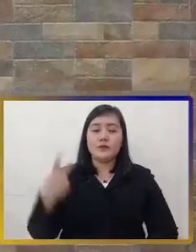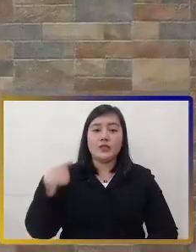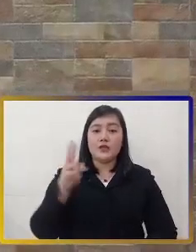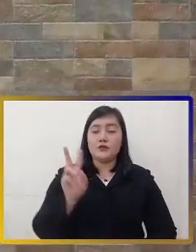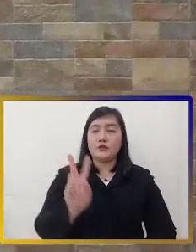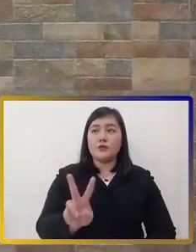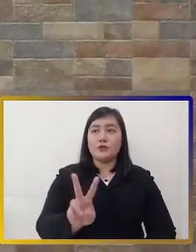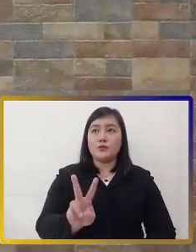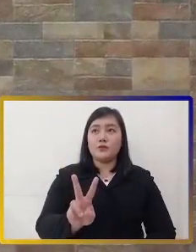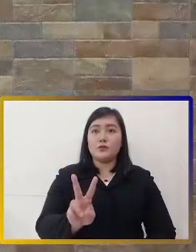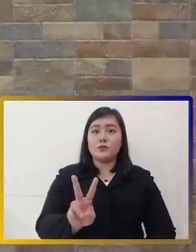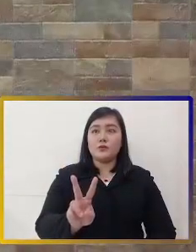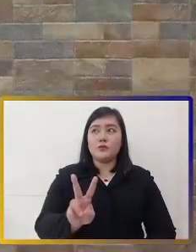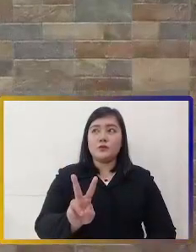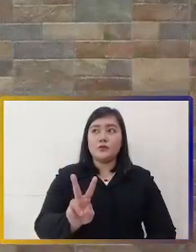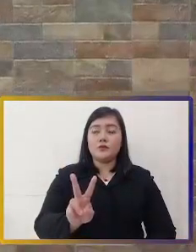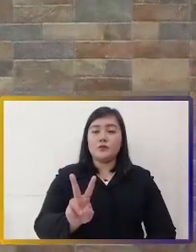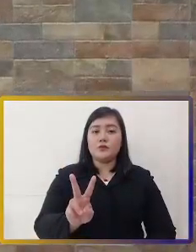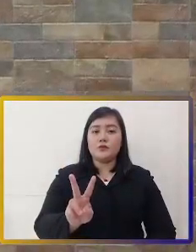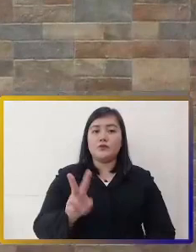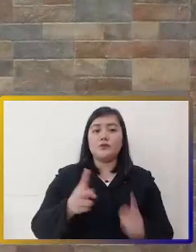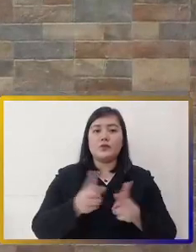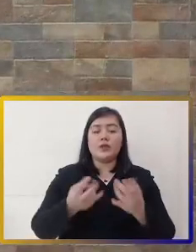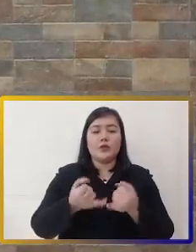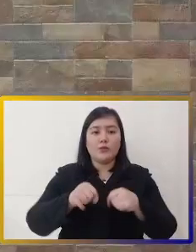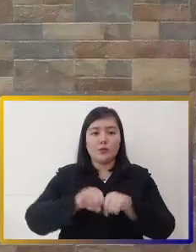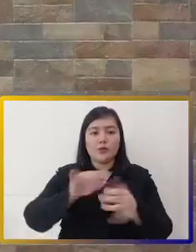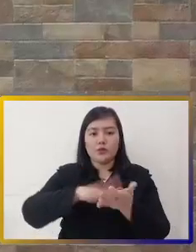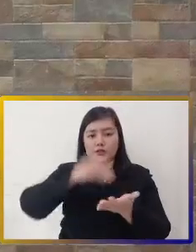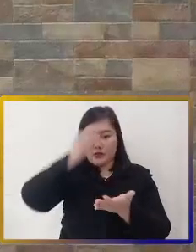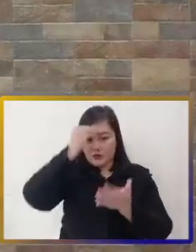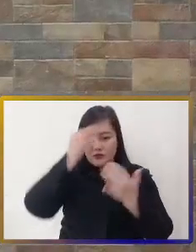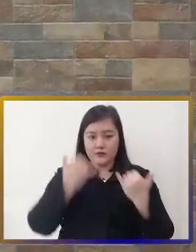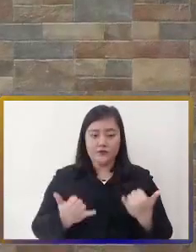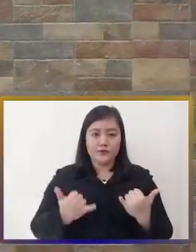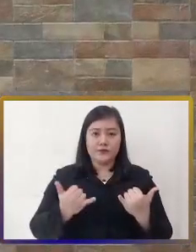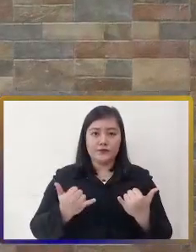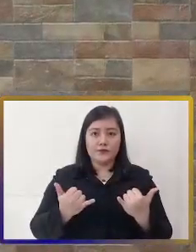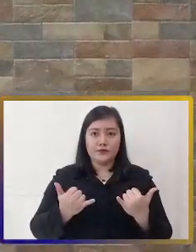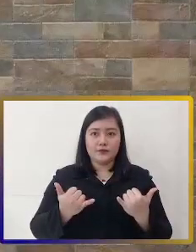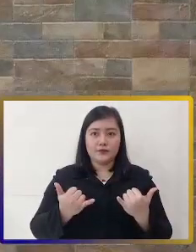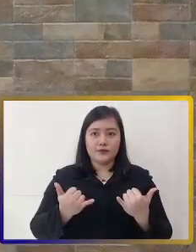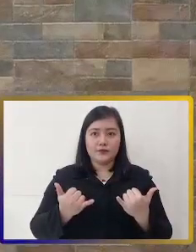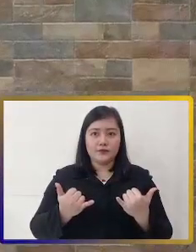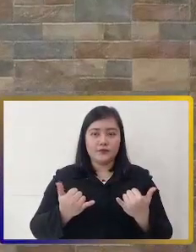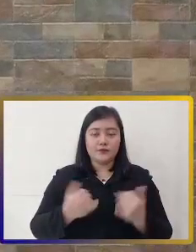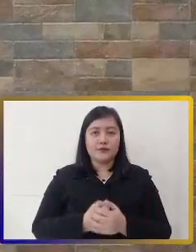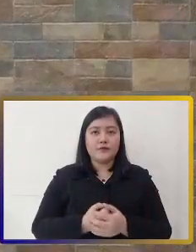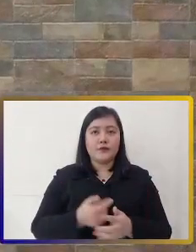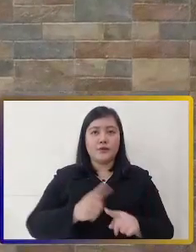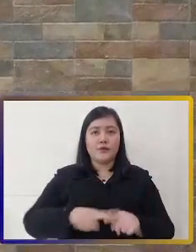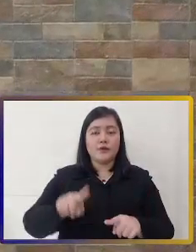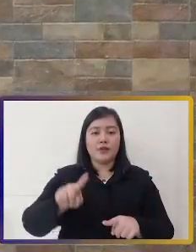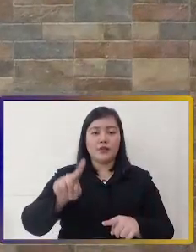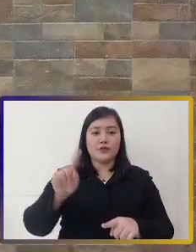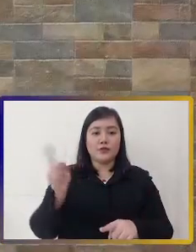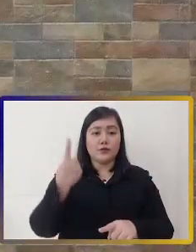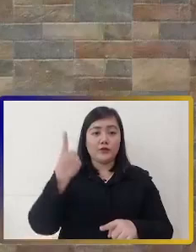na pwedeng mapag-aralan at matutunan. Pero iisahin ko lang po muna ngayon, mga kapatid. Hindi po